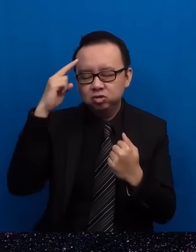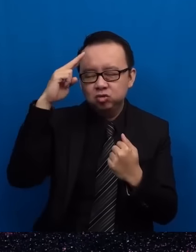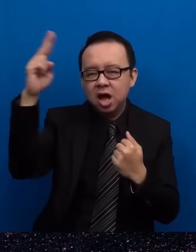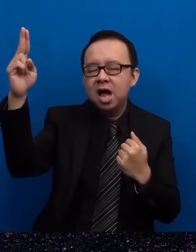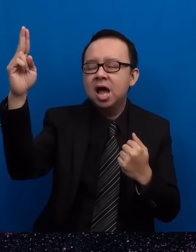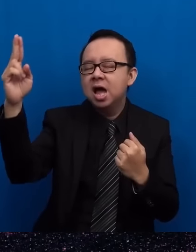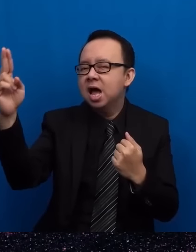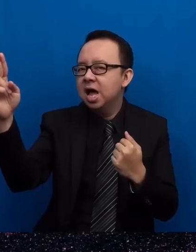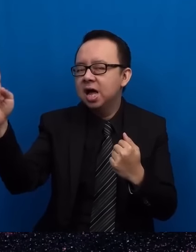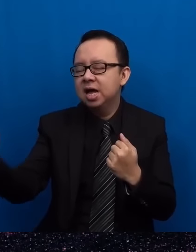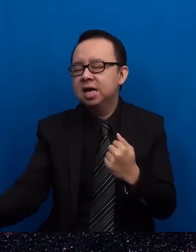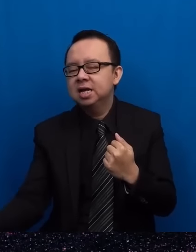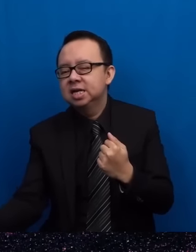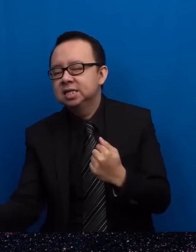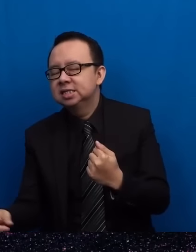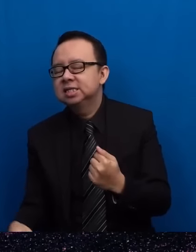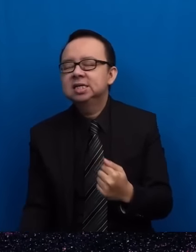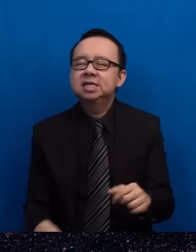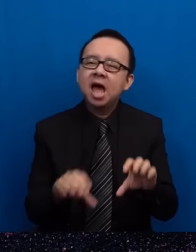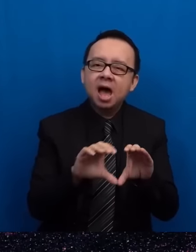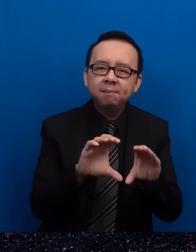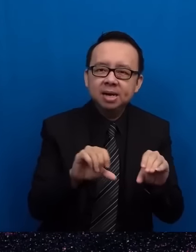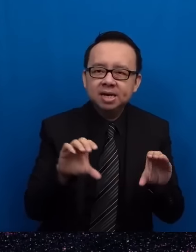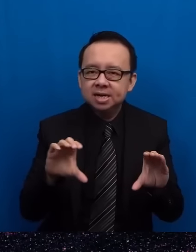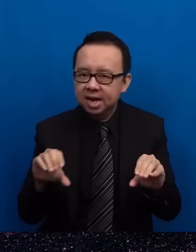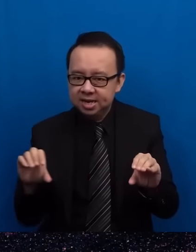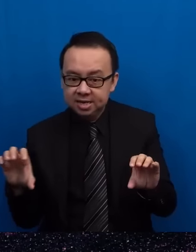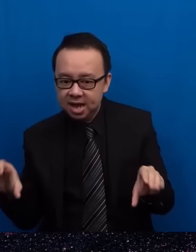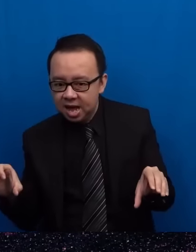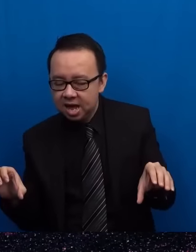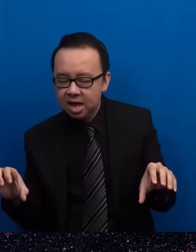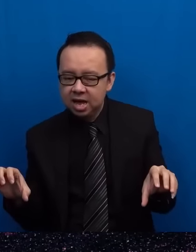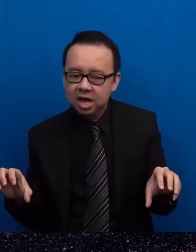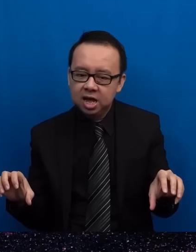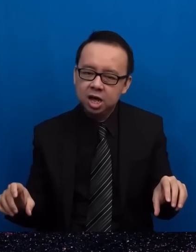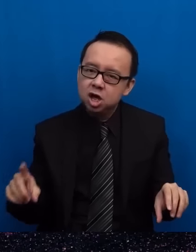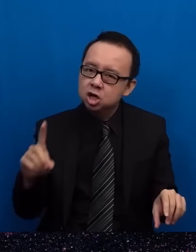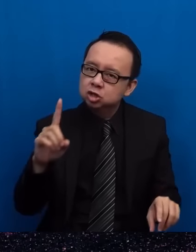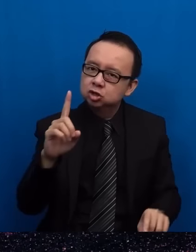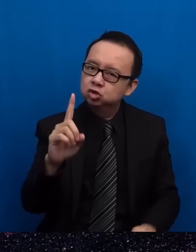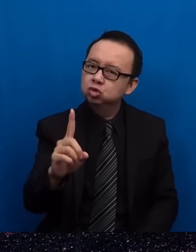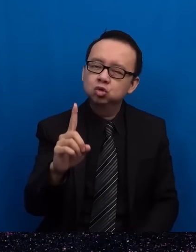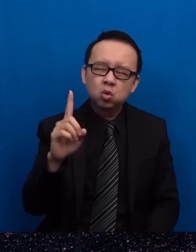Tangan Tuhan sedang berenang